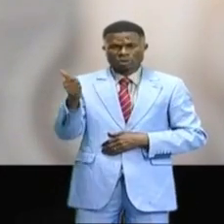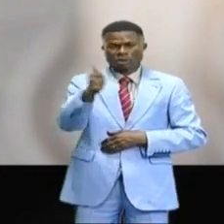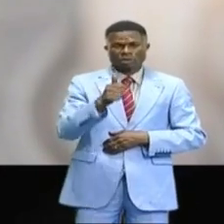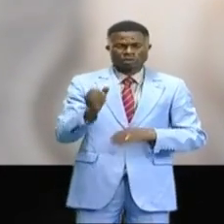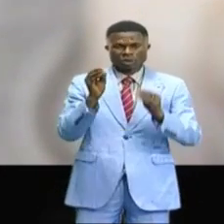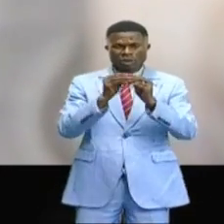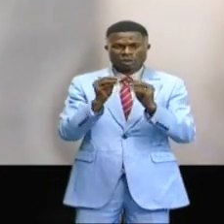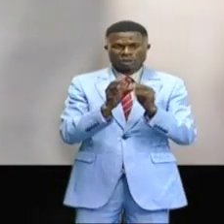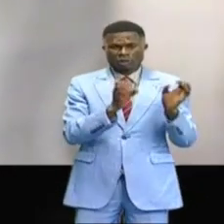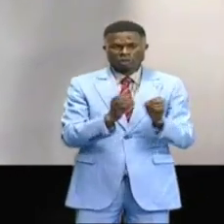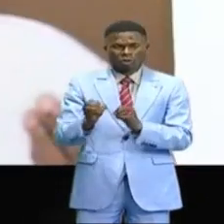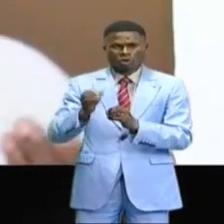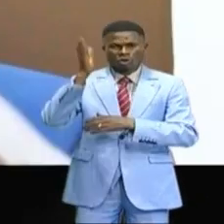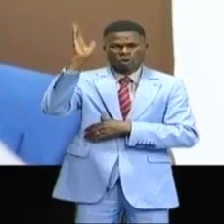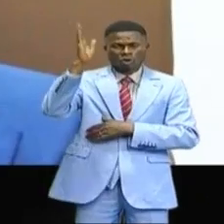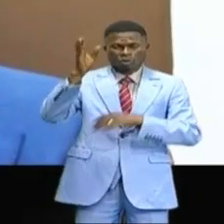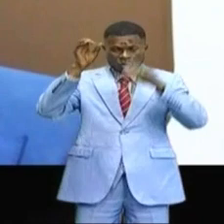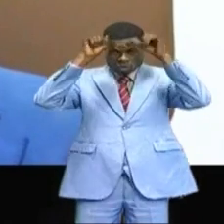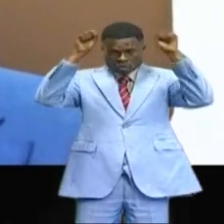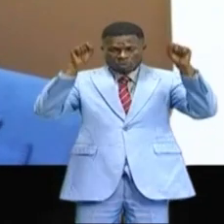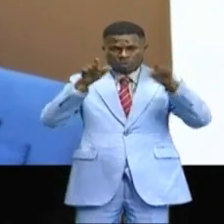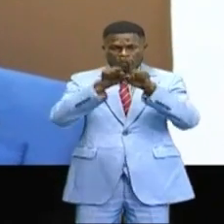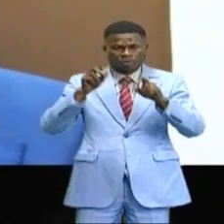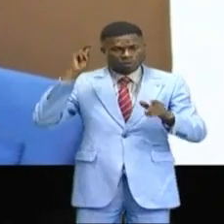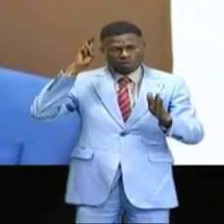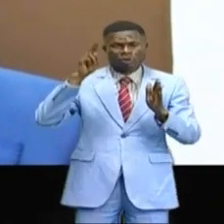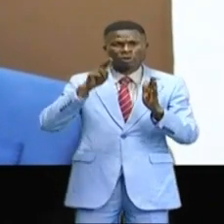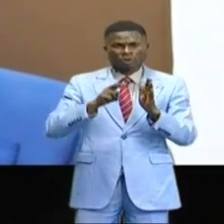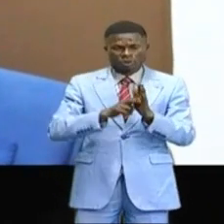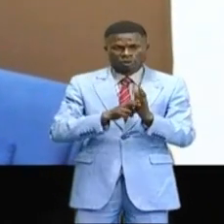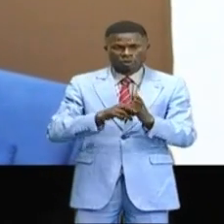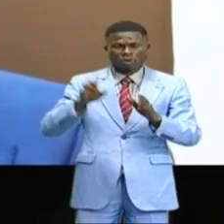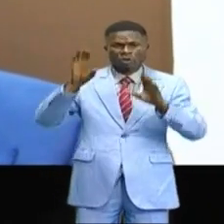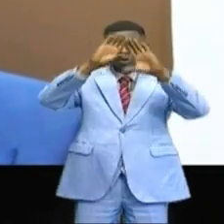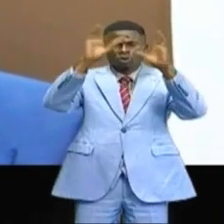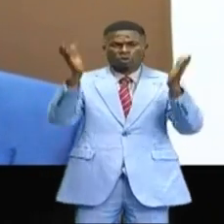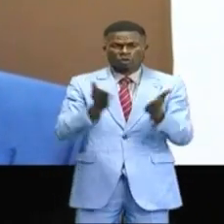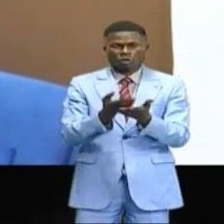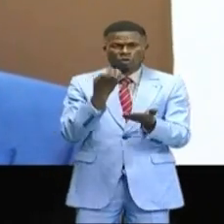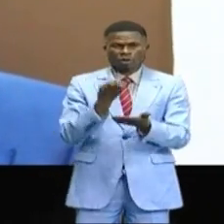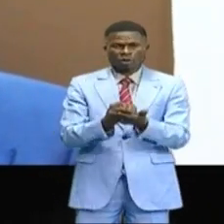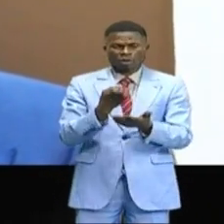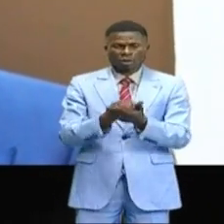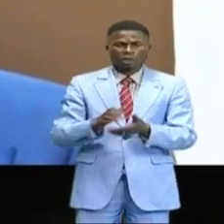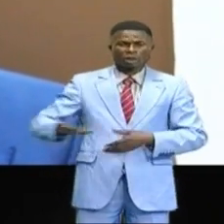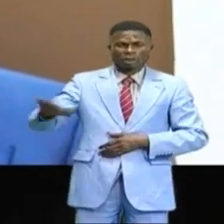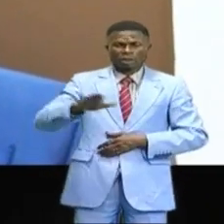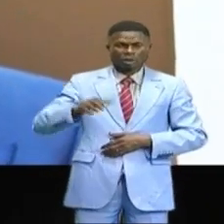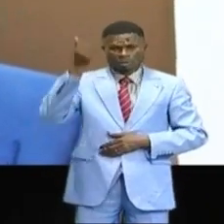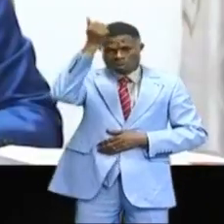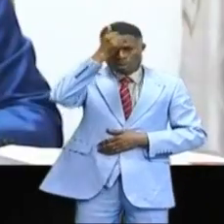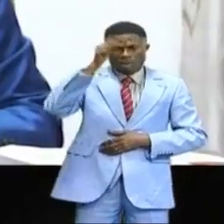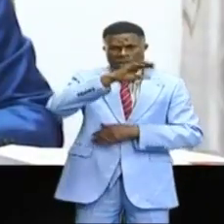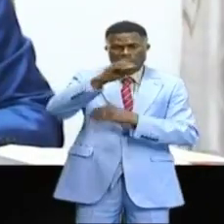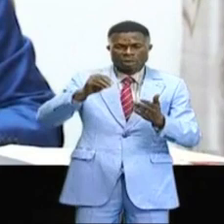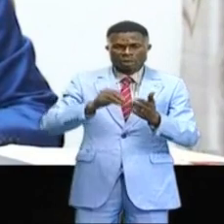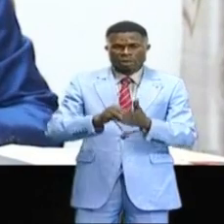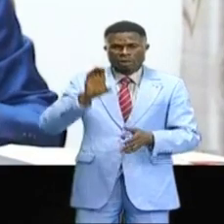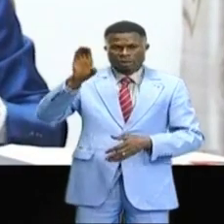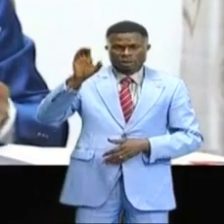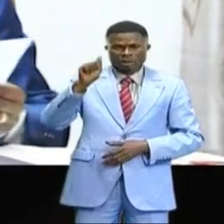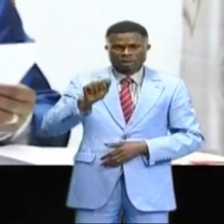session ordinaire de la conférence des chefs d'État et de gouvernement de la communauté économique des États de l'Afrique centrale,